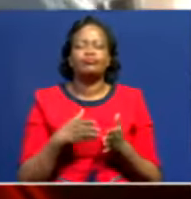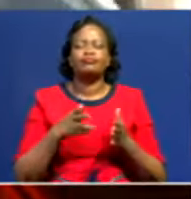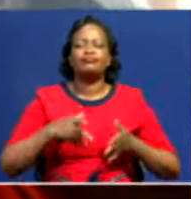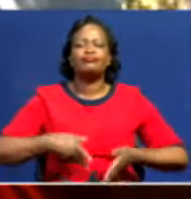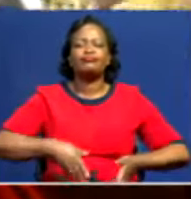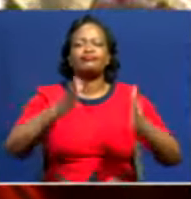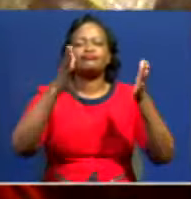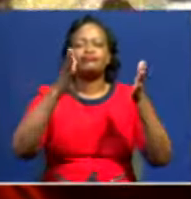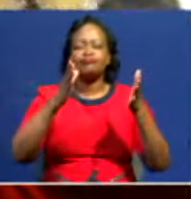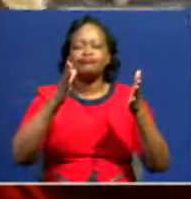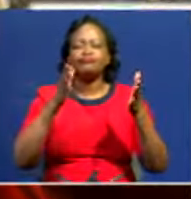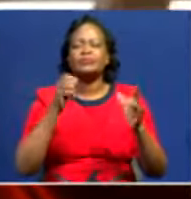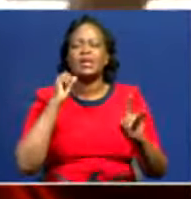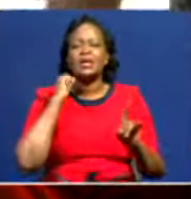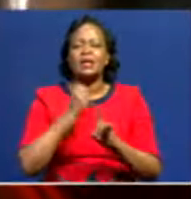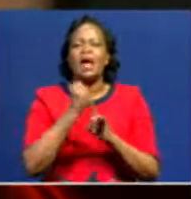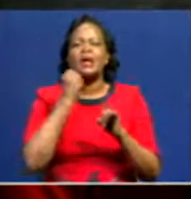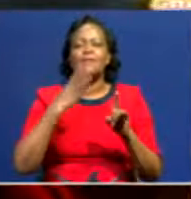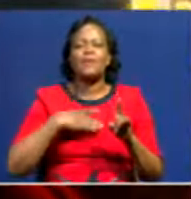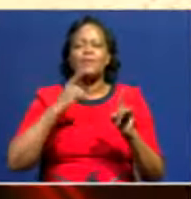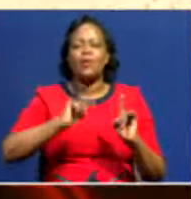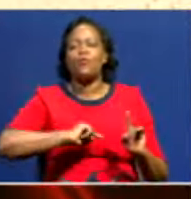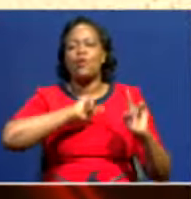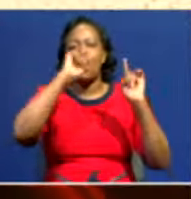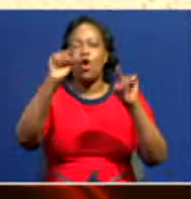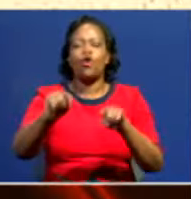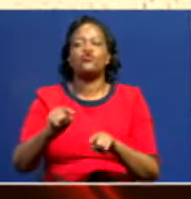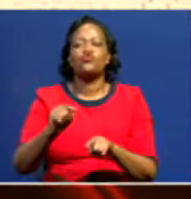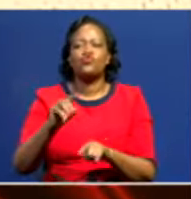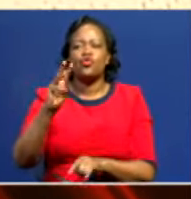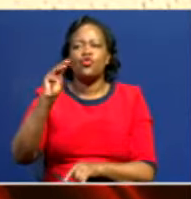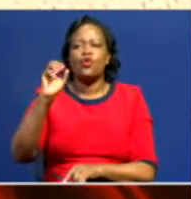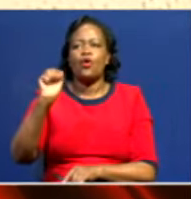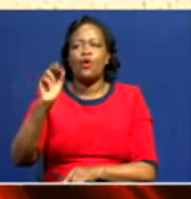to Baragoi and Mararal.